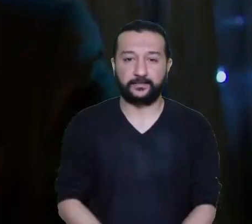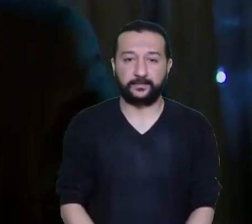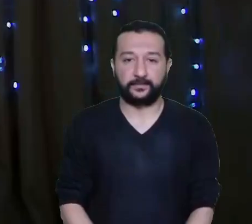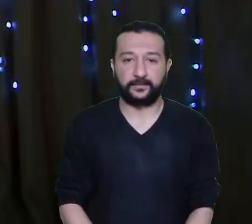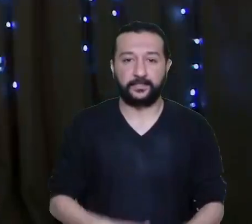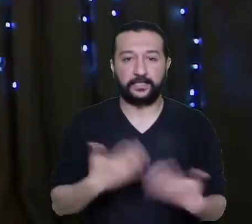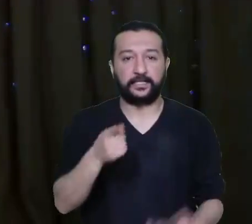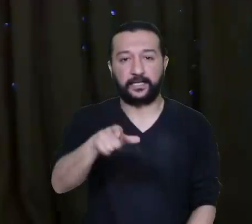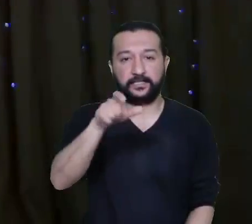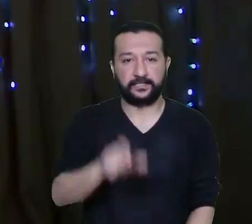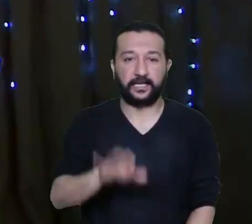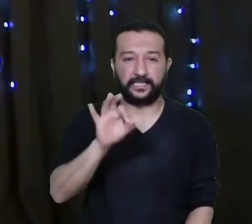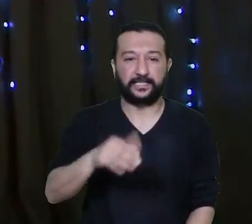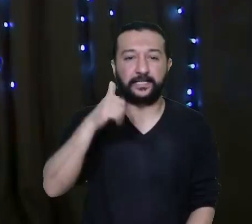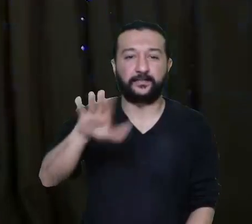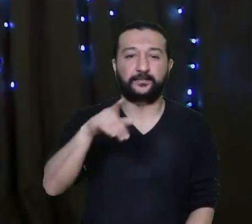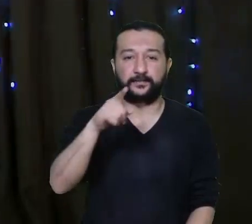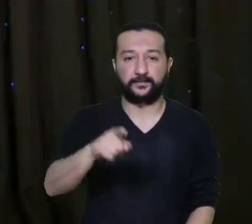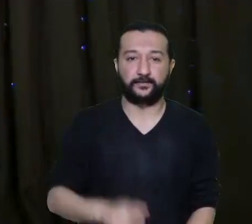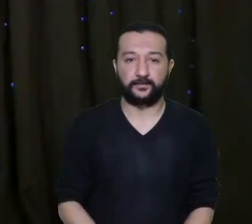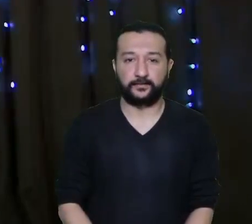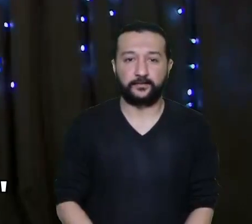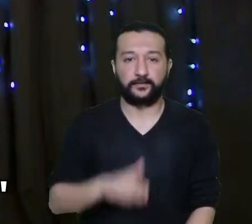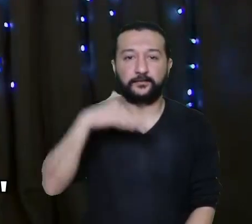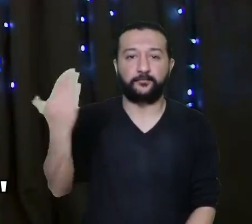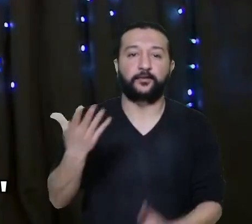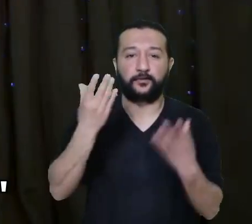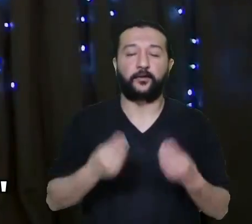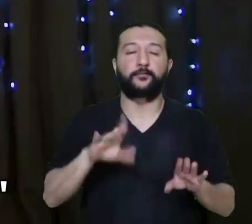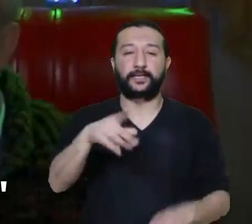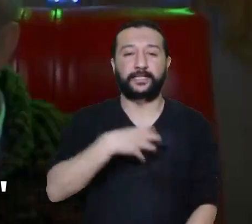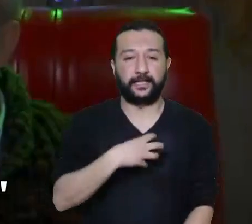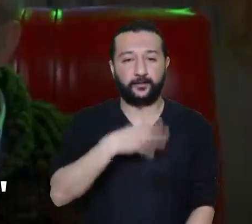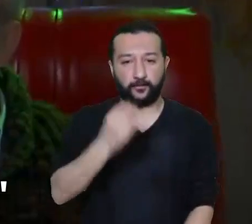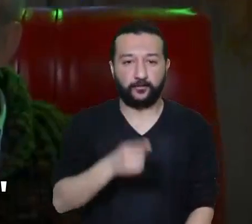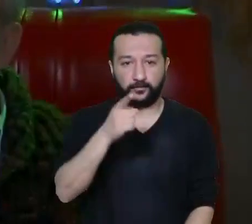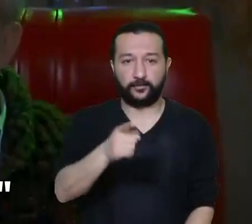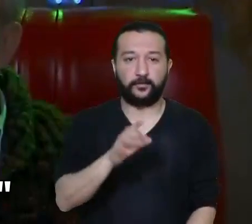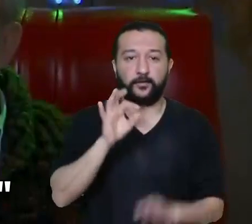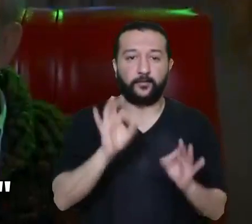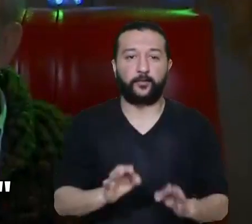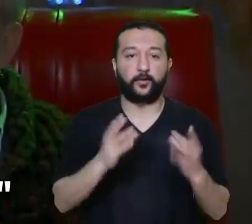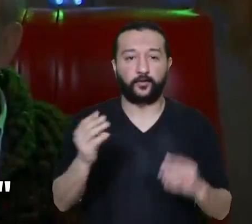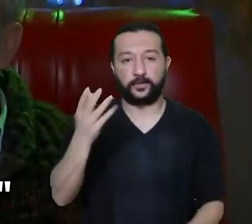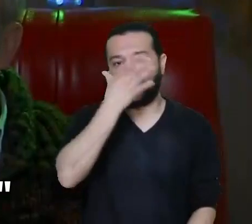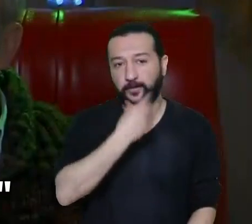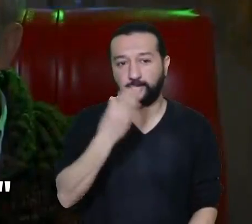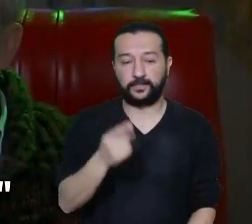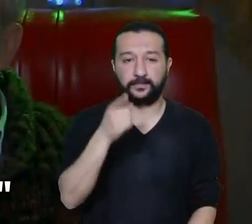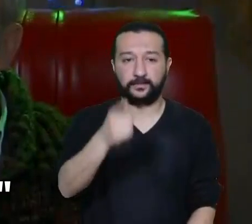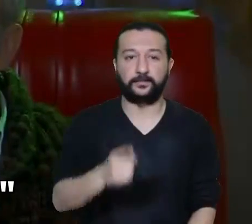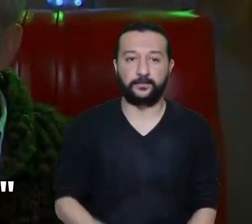sahici. Ya da anca gidersin. Başkası olma, kendin ol. Böyle çok